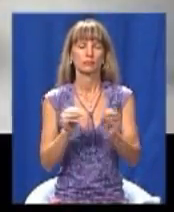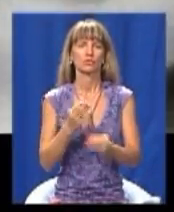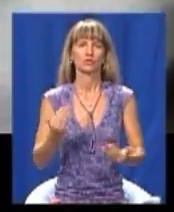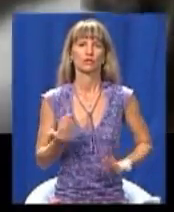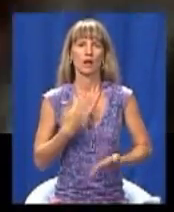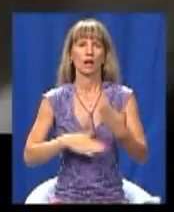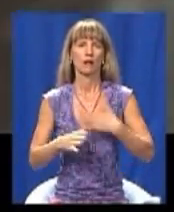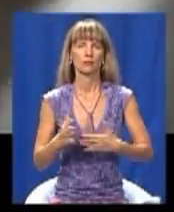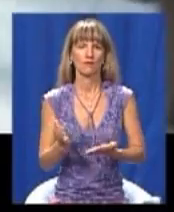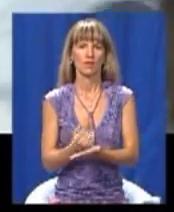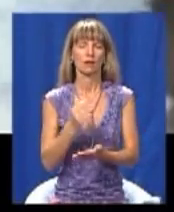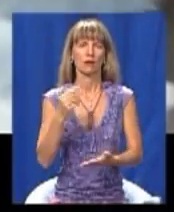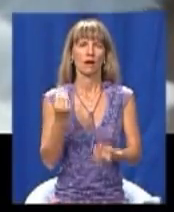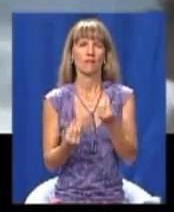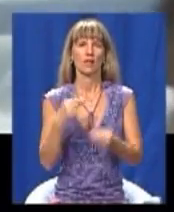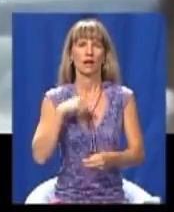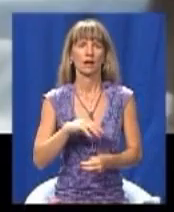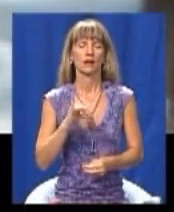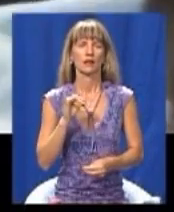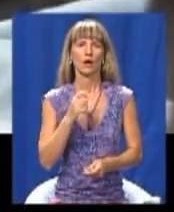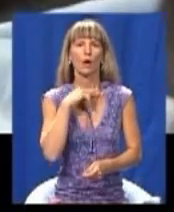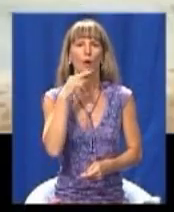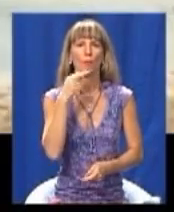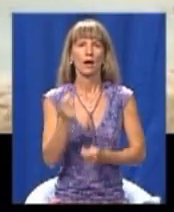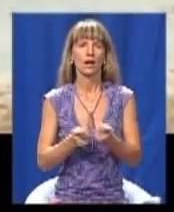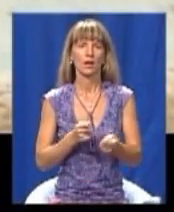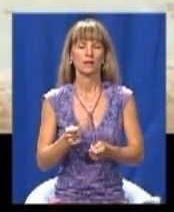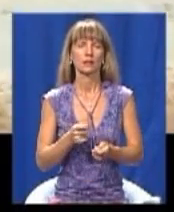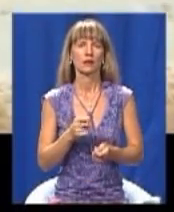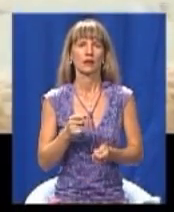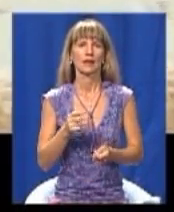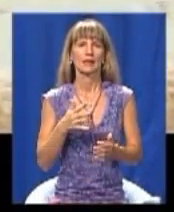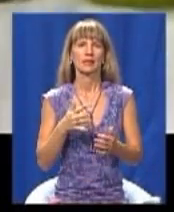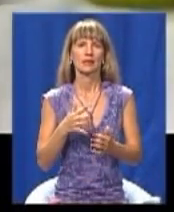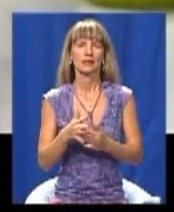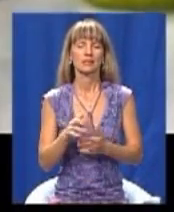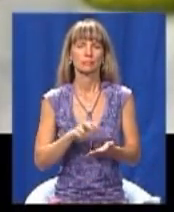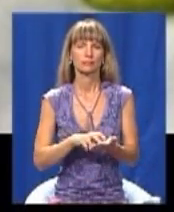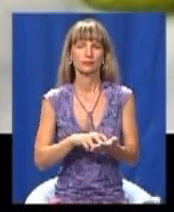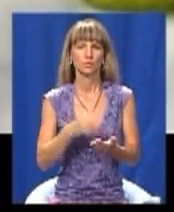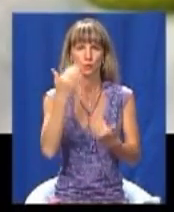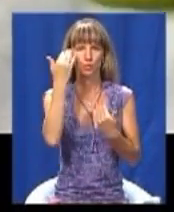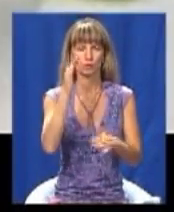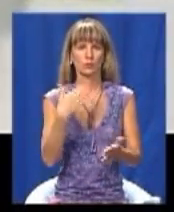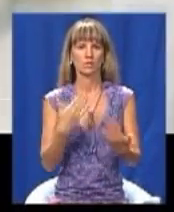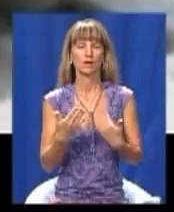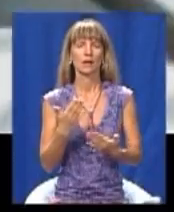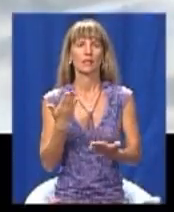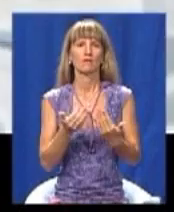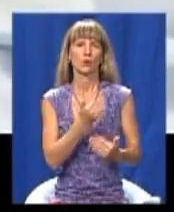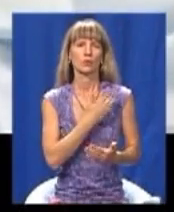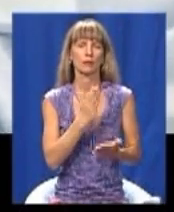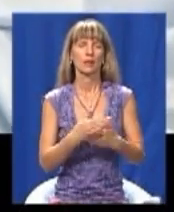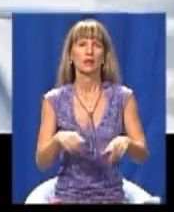життєрадісну вдачу, грайливий характер та обережність. Він з побоюванням ставиться до незнайомців. Тож, якщо вже захочете